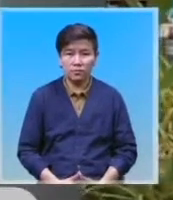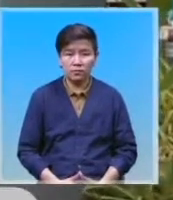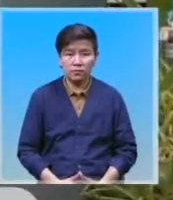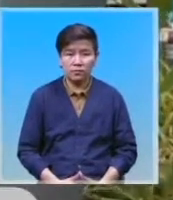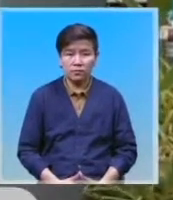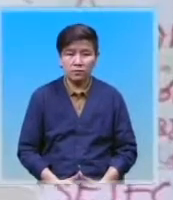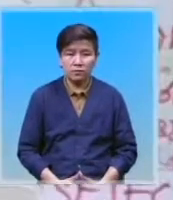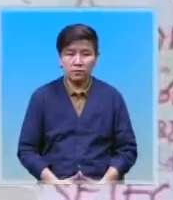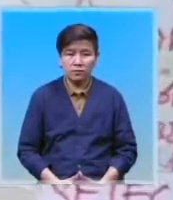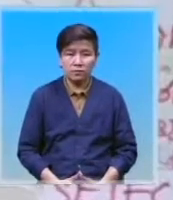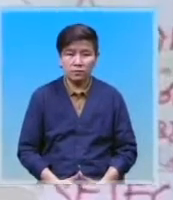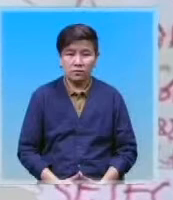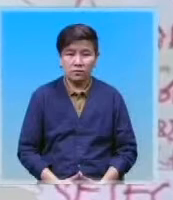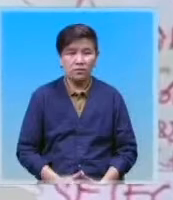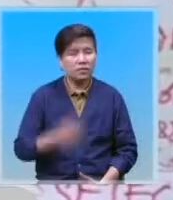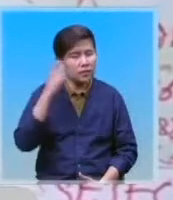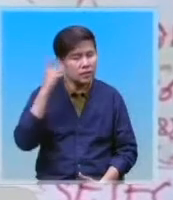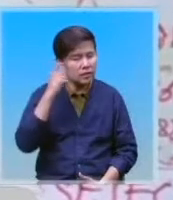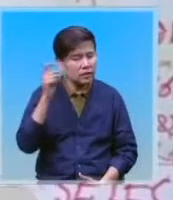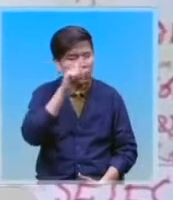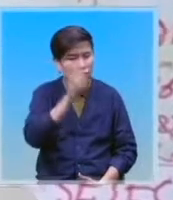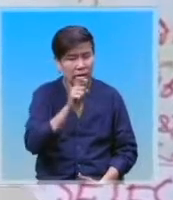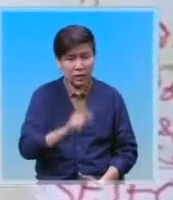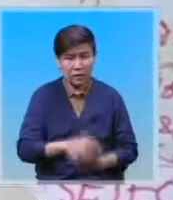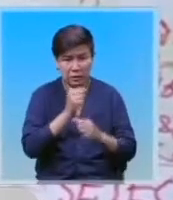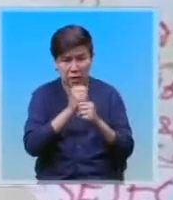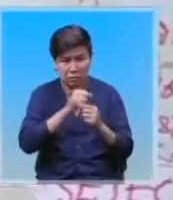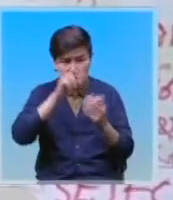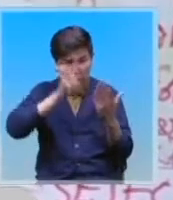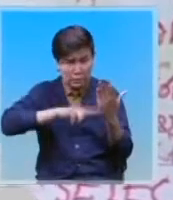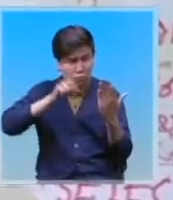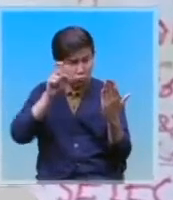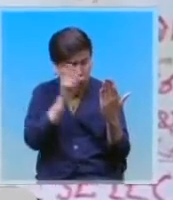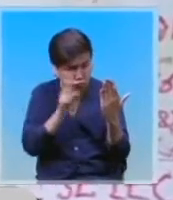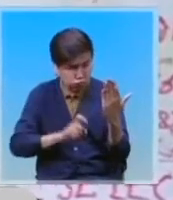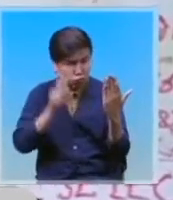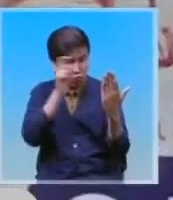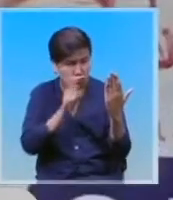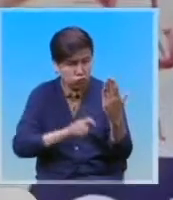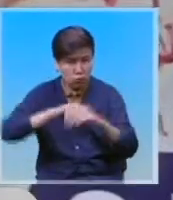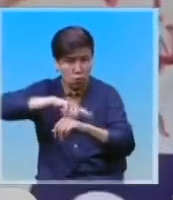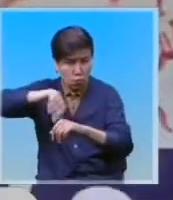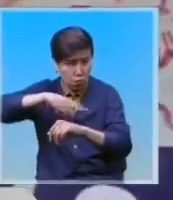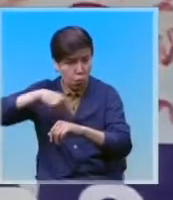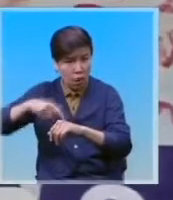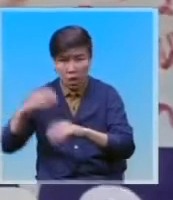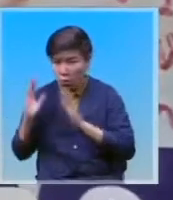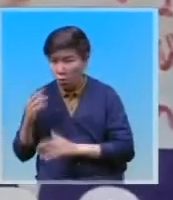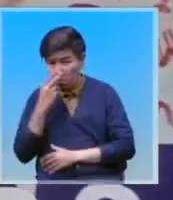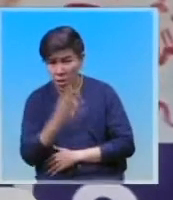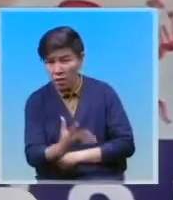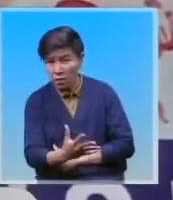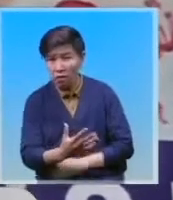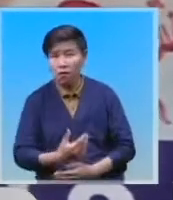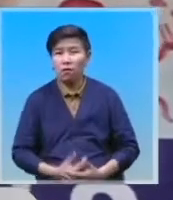แต่ก็สงสัยเหมือนกันนะตอนที่เขาไปเพ้นไม่มีใครเห็นหรอกว่าจะเพ้นได้ยาวขนาดนี้มันต้องใช้เวลานะคะ ส่วนนี้อีกจุดหนึ่งแล้วนะ